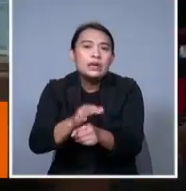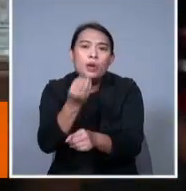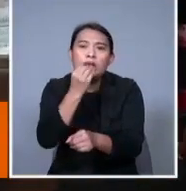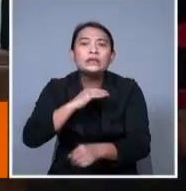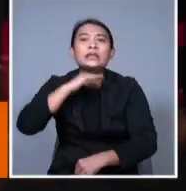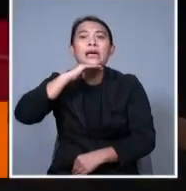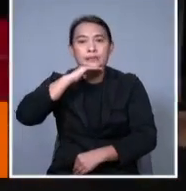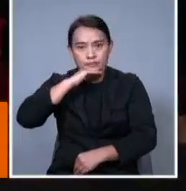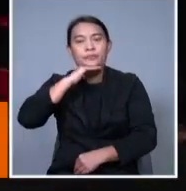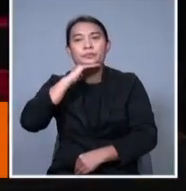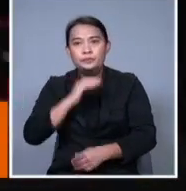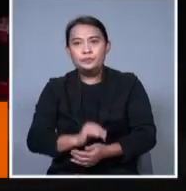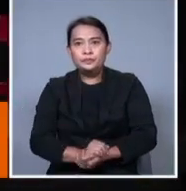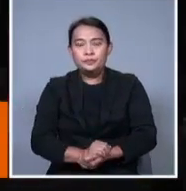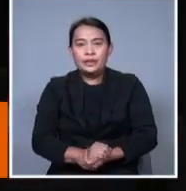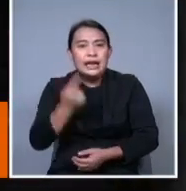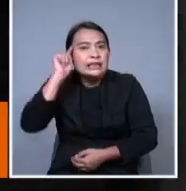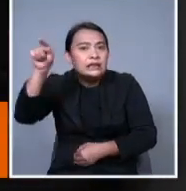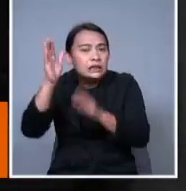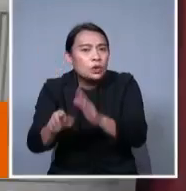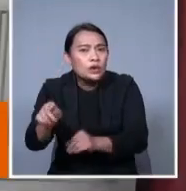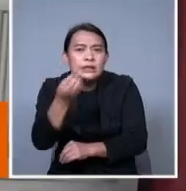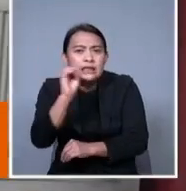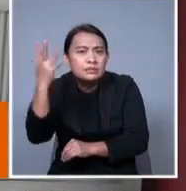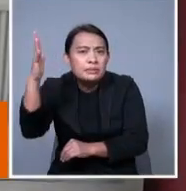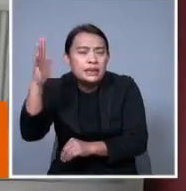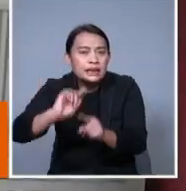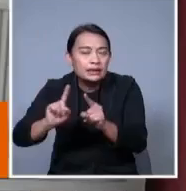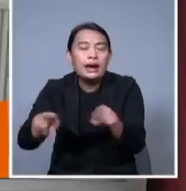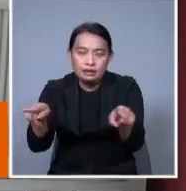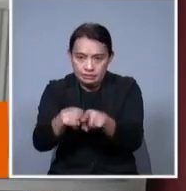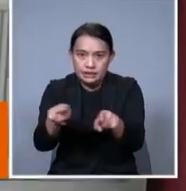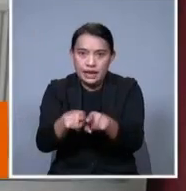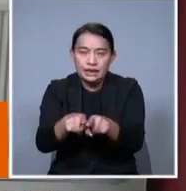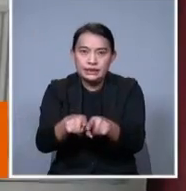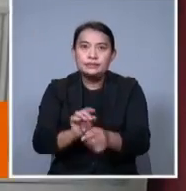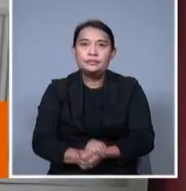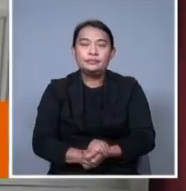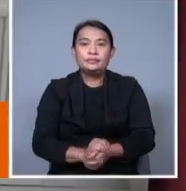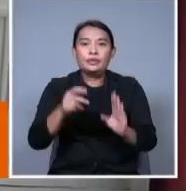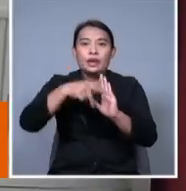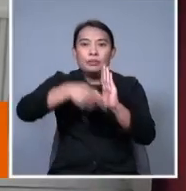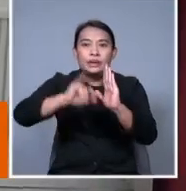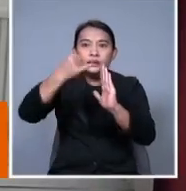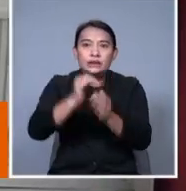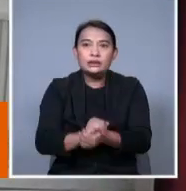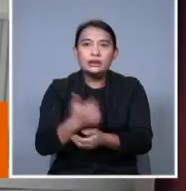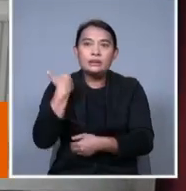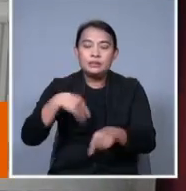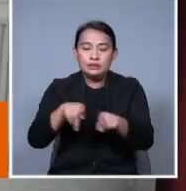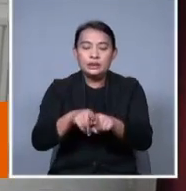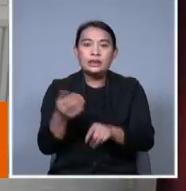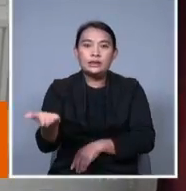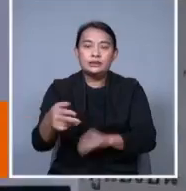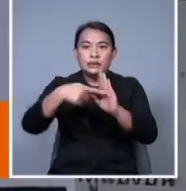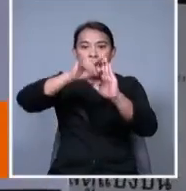ต่ละมื้อแต่ละมื้อเท่านั้นแล้วก็คิดถึงคนที่เขายังคงหิวโซอยู่ด้านหลังเหมือนกันขณะที่จังหวัดพิจิตรเองก็มีตู้กับข้าวชื่อว่าชาละวันแบ่